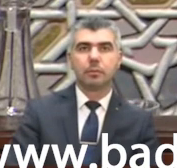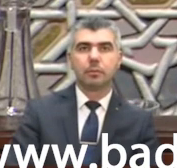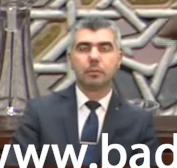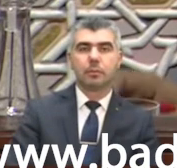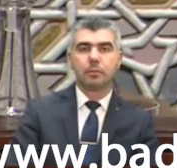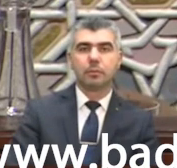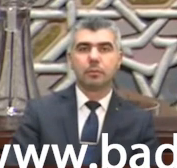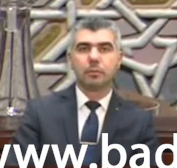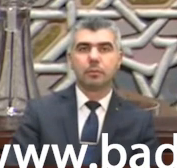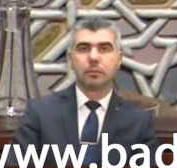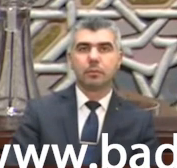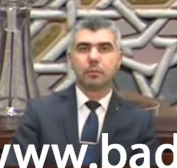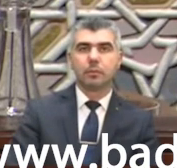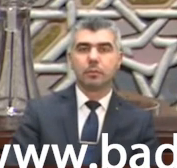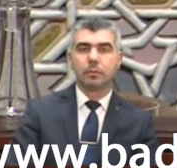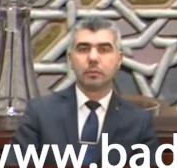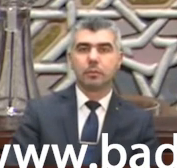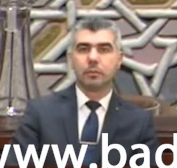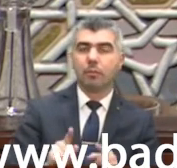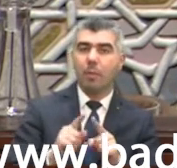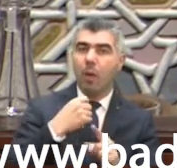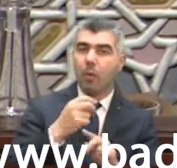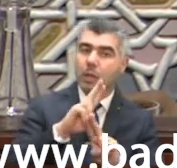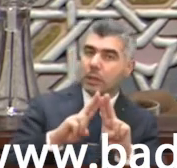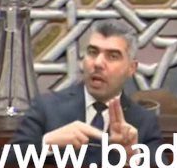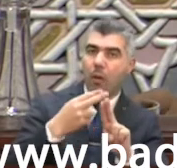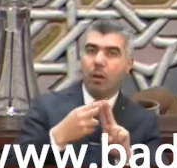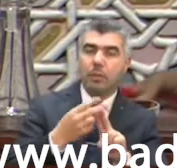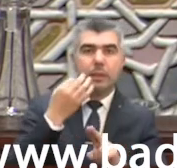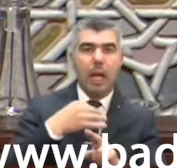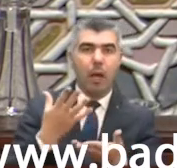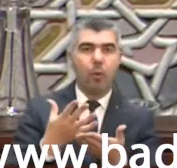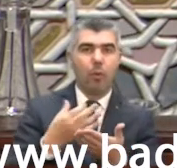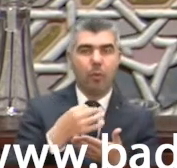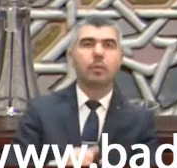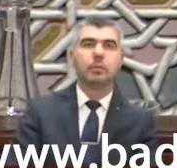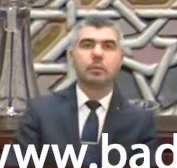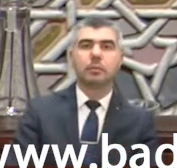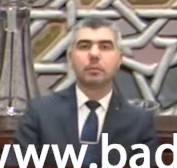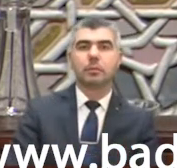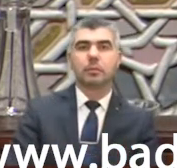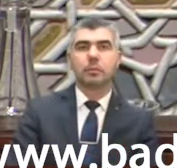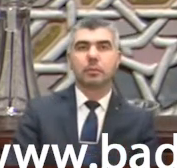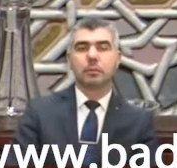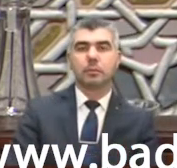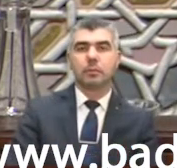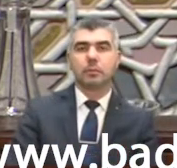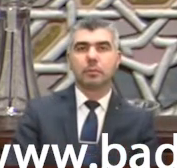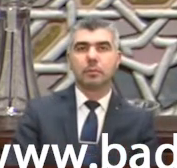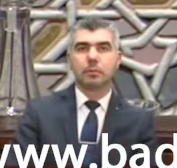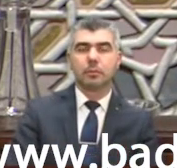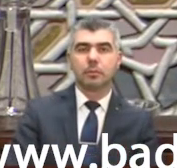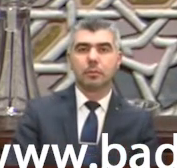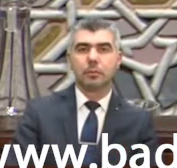لا لا فيما قيل انا اللي غادي نرد على ما قيل، الا سمحتوا الا سمحتوا الا سمحتوا.